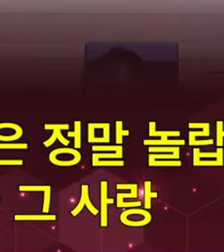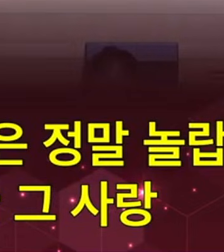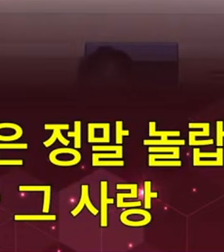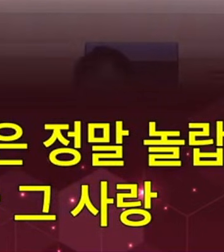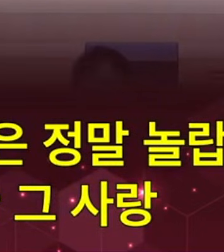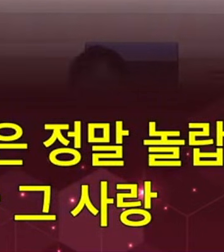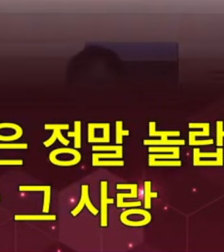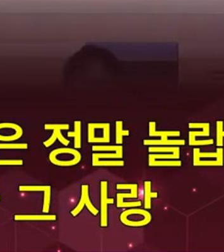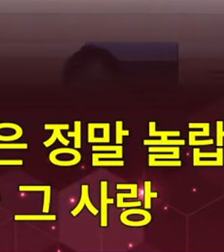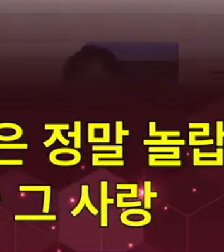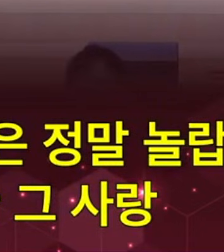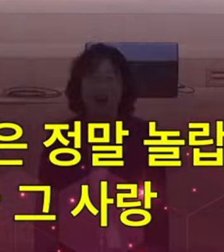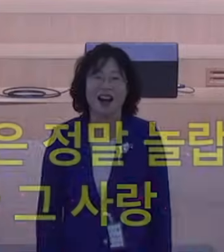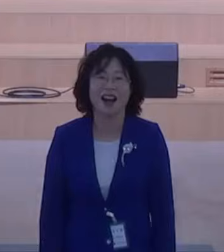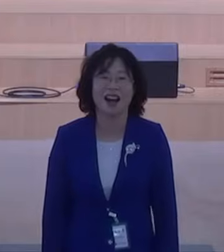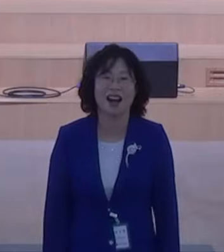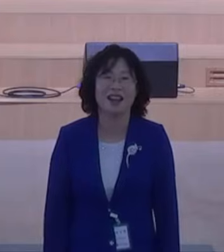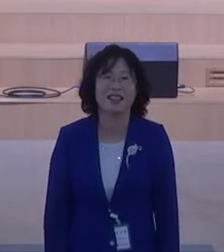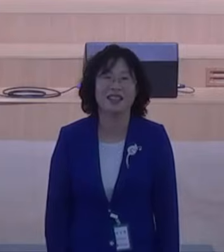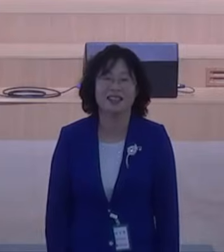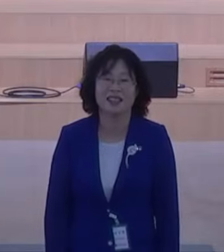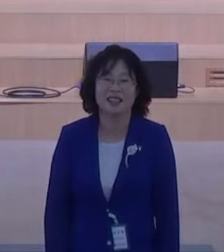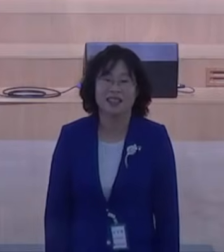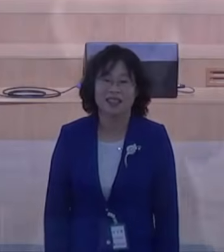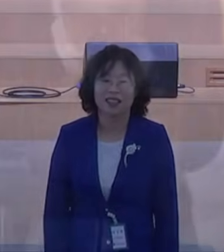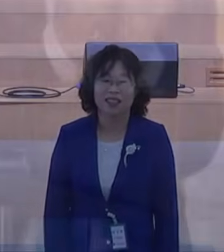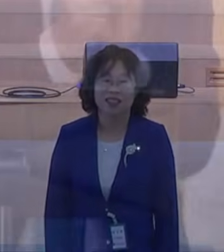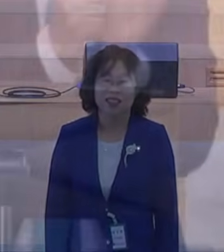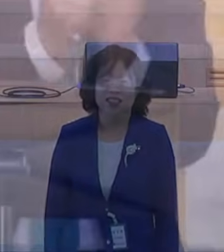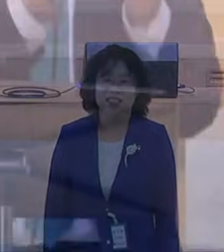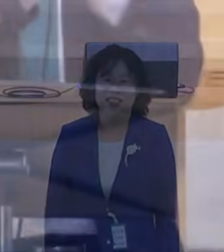그 사랑. 우리 하나님께 감사의 박수